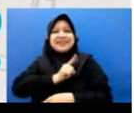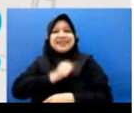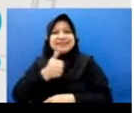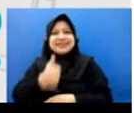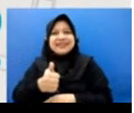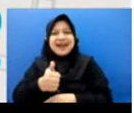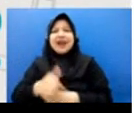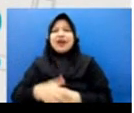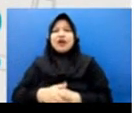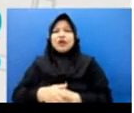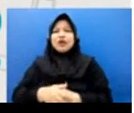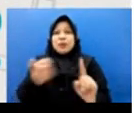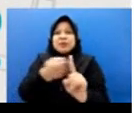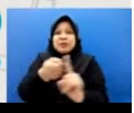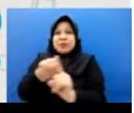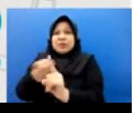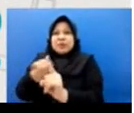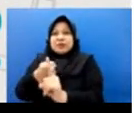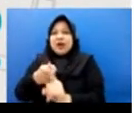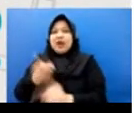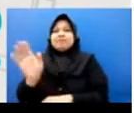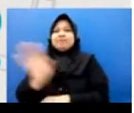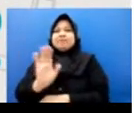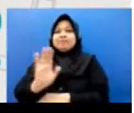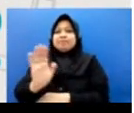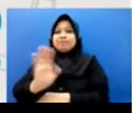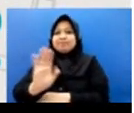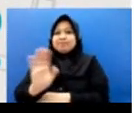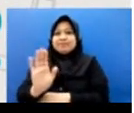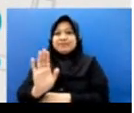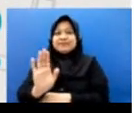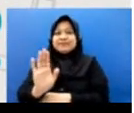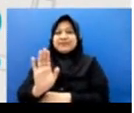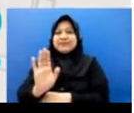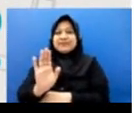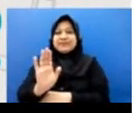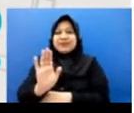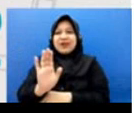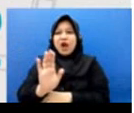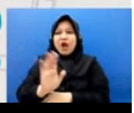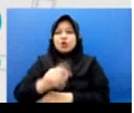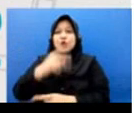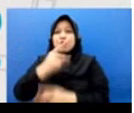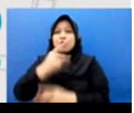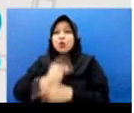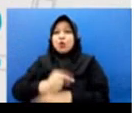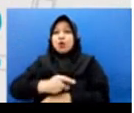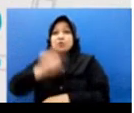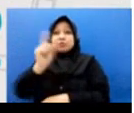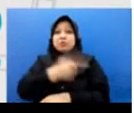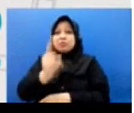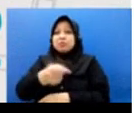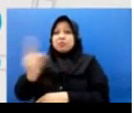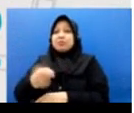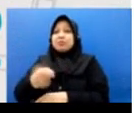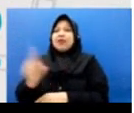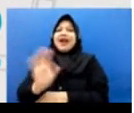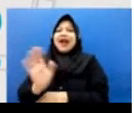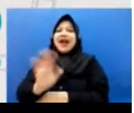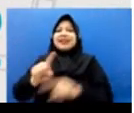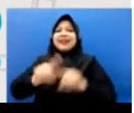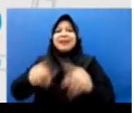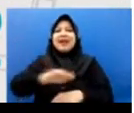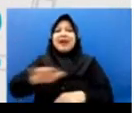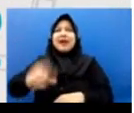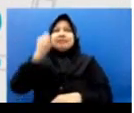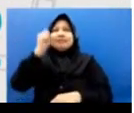ya. Tanpa harus di, apa namanya, ditolak, diperintah oleh gurunya. Tapi sudah tahu apa yang harus mereka lakukan,